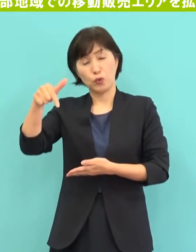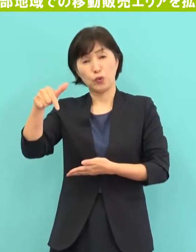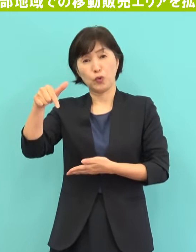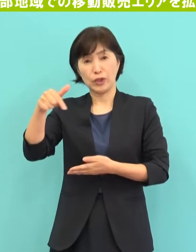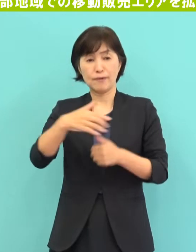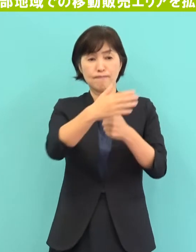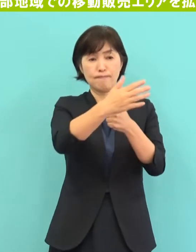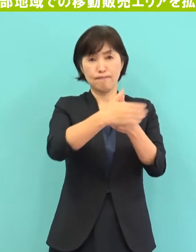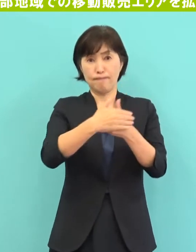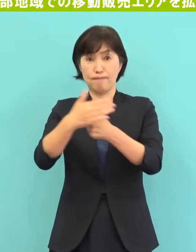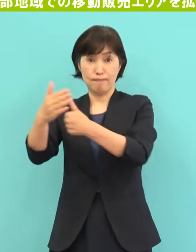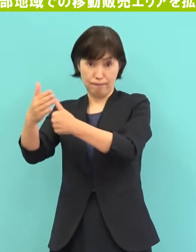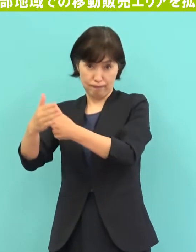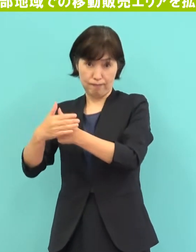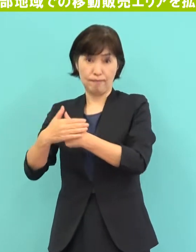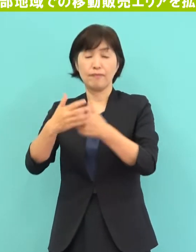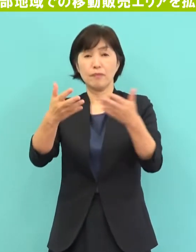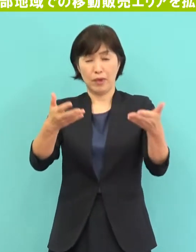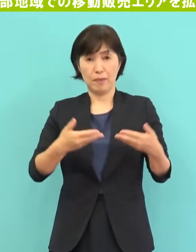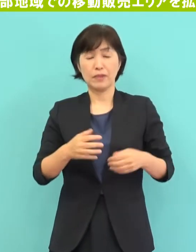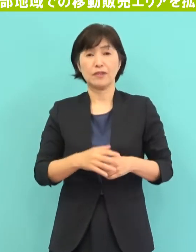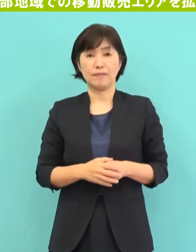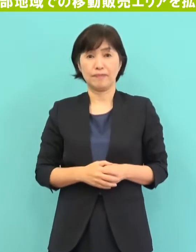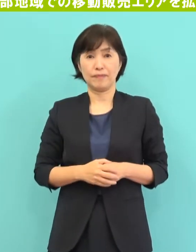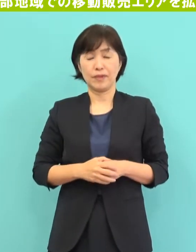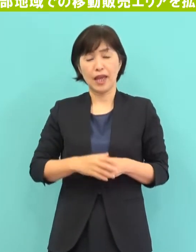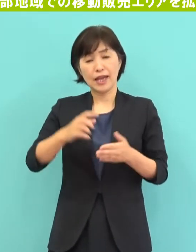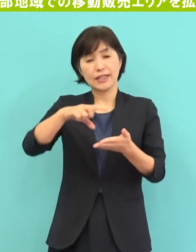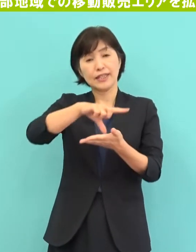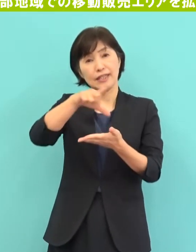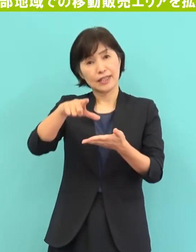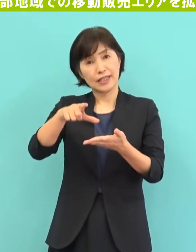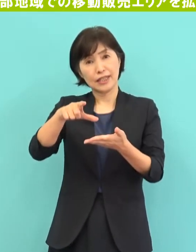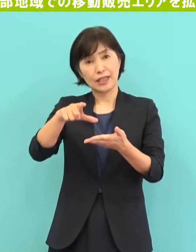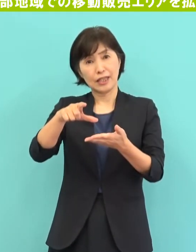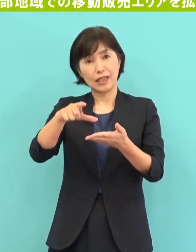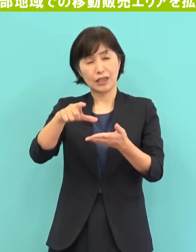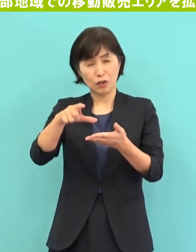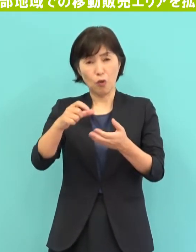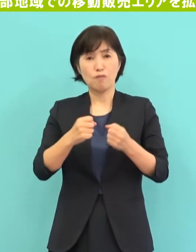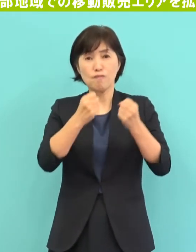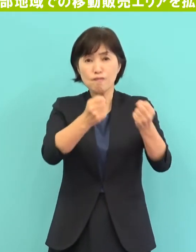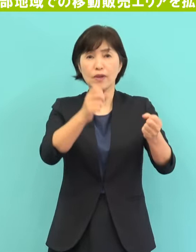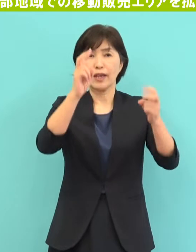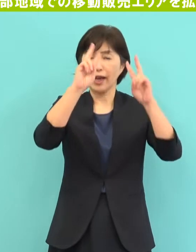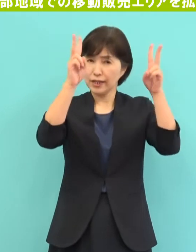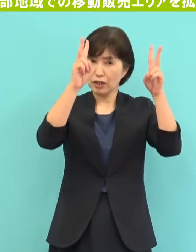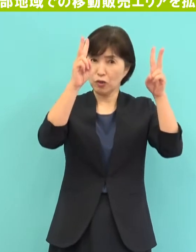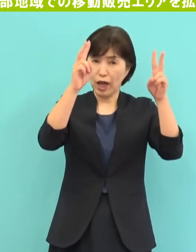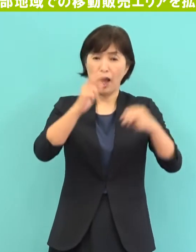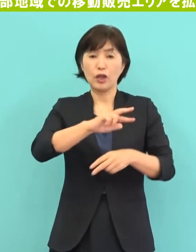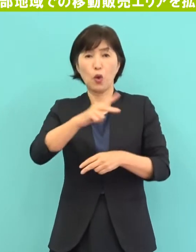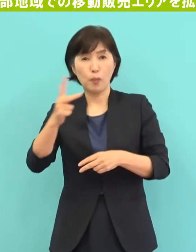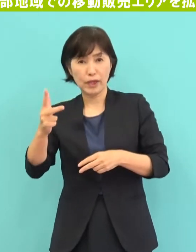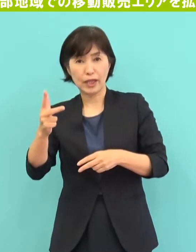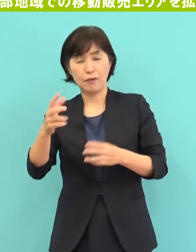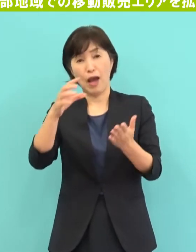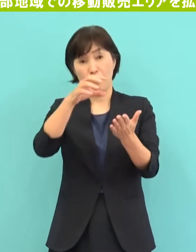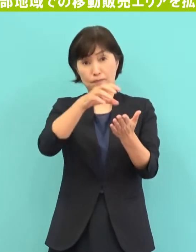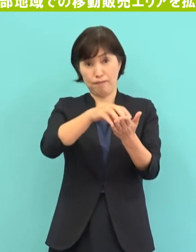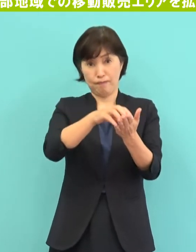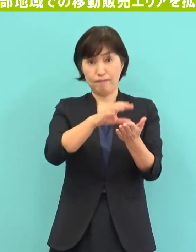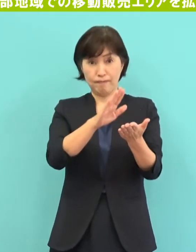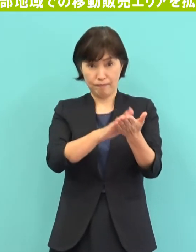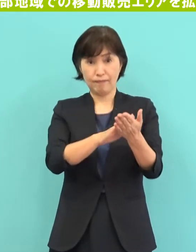さによってですね取り組みを致しますまあの地区ごとにどんな事業者さんが回るのかということと曜日や箇所数などには書いて